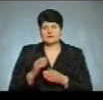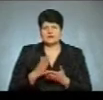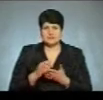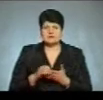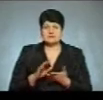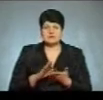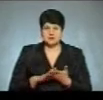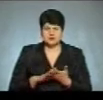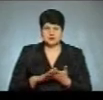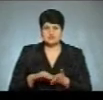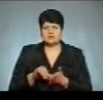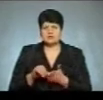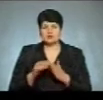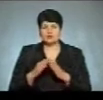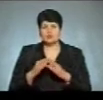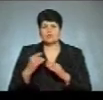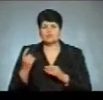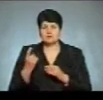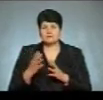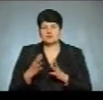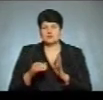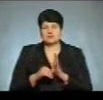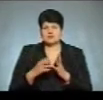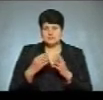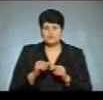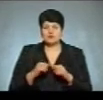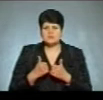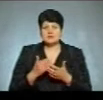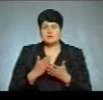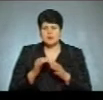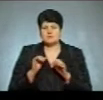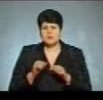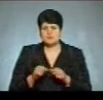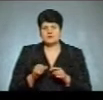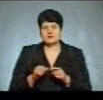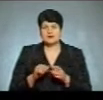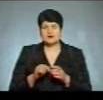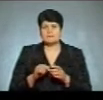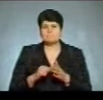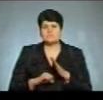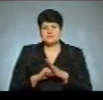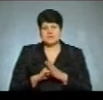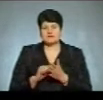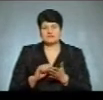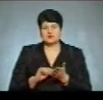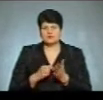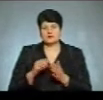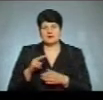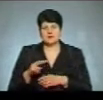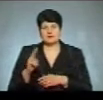зареєстровані члени домогосподарства, які понад 60 днів, то комісія має тоді право на підставі довідки лікарської консультативної комісії